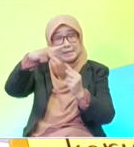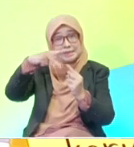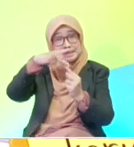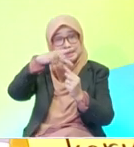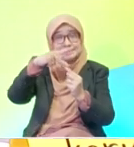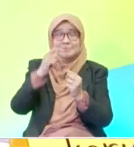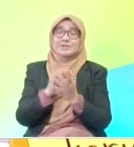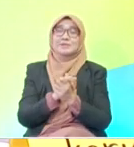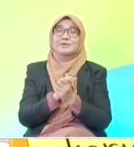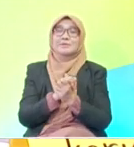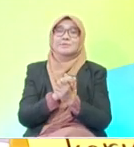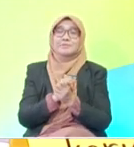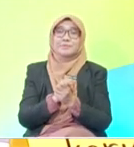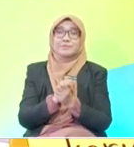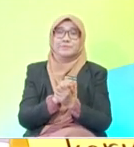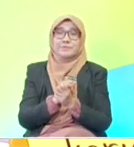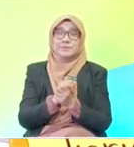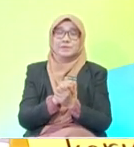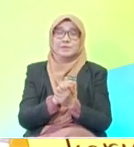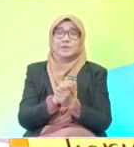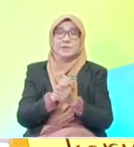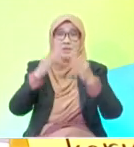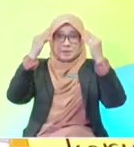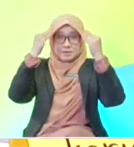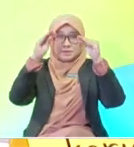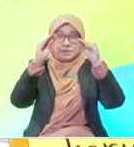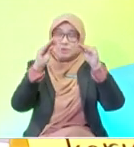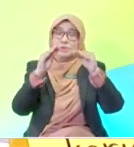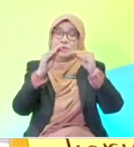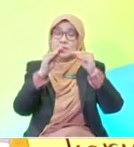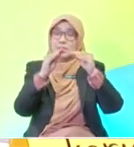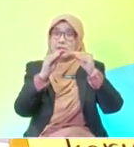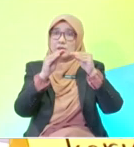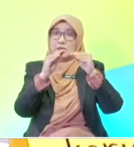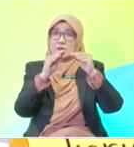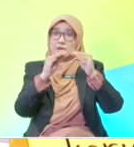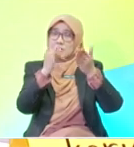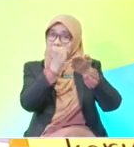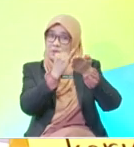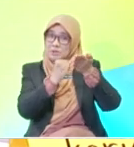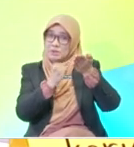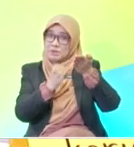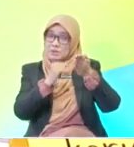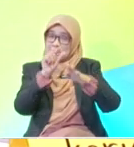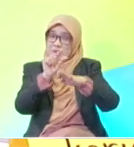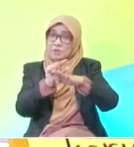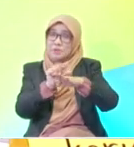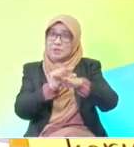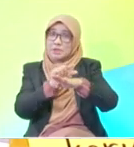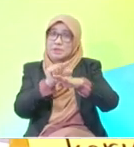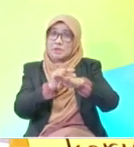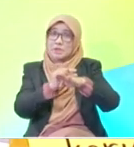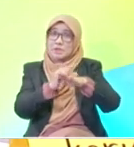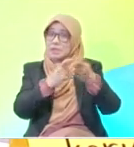dah lakarkan. Cikgu lakarkan menggunakan pen penanda. Tapi Abang Fizi menggunakan pensel. Kenapa cikgu lakar